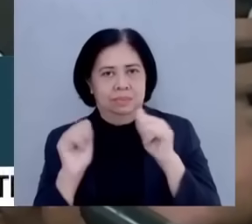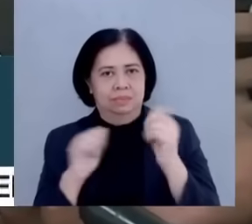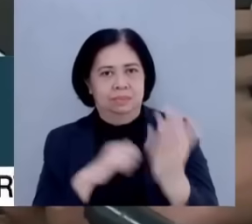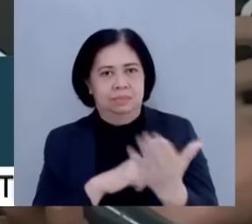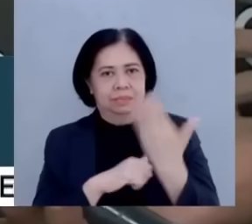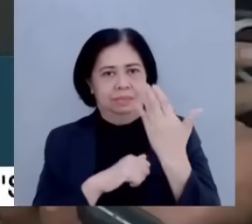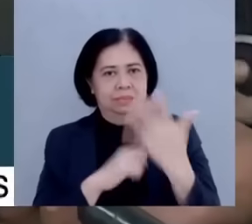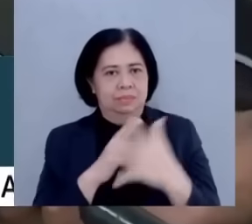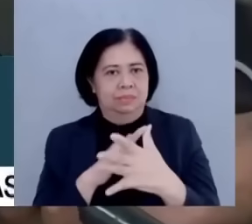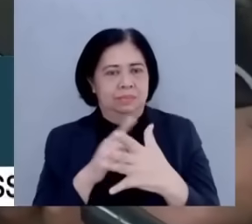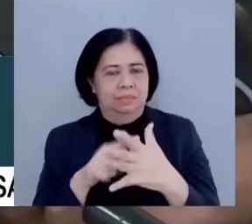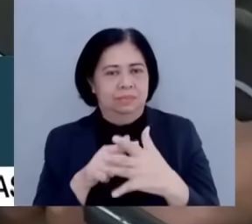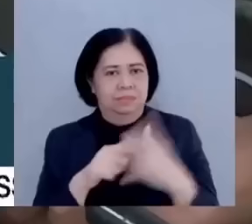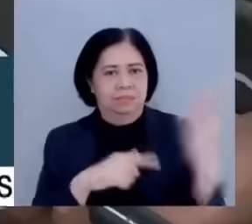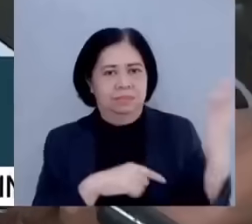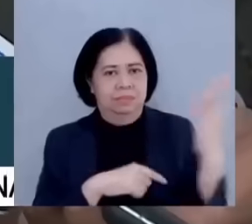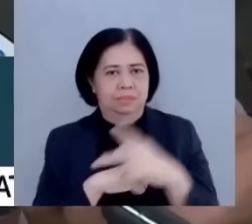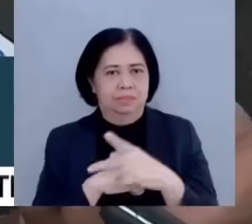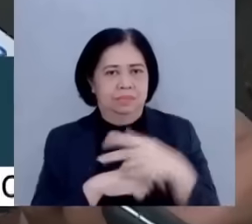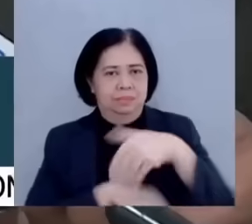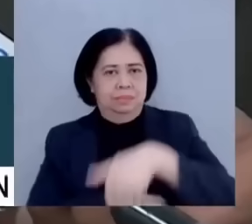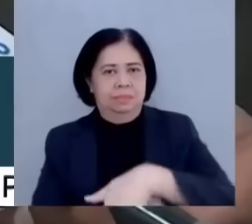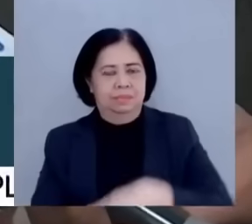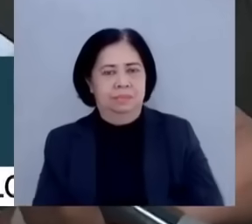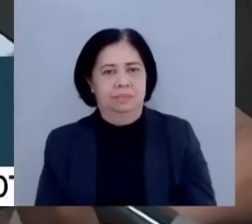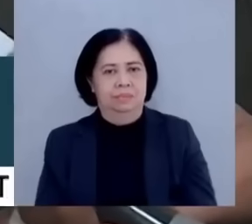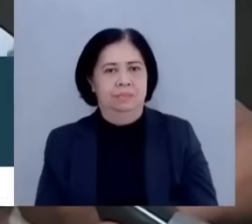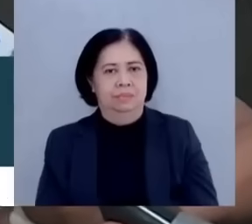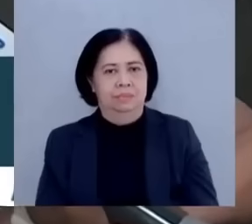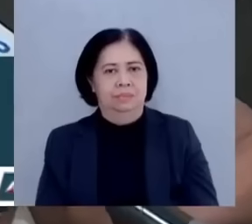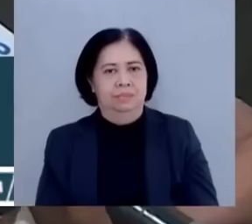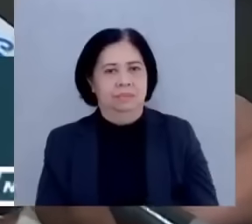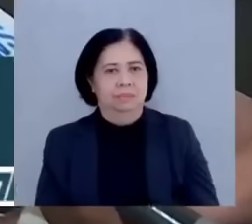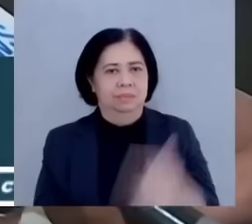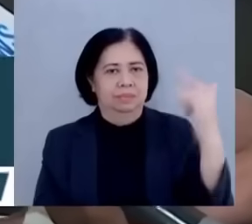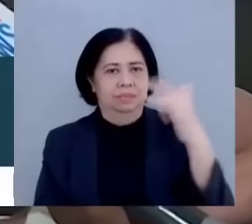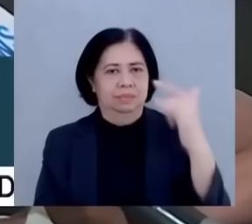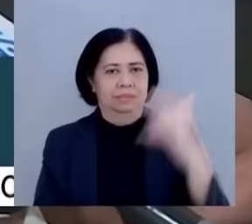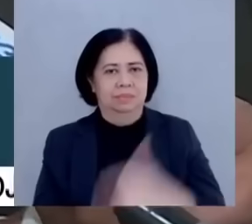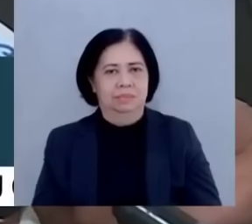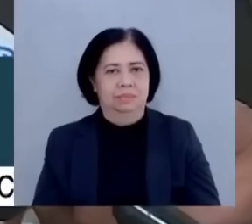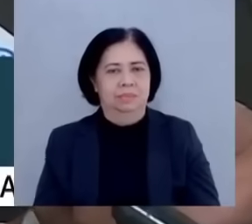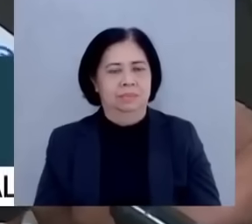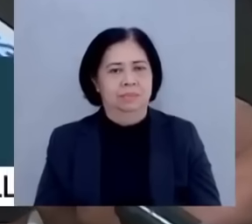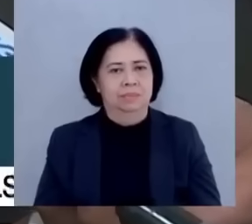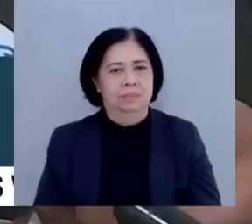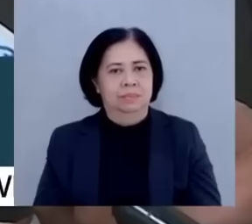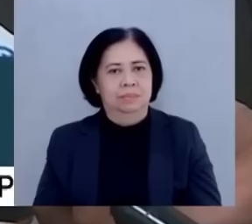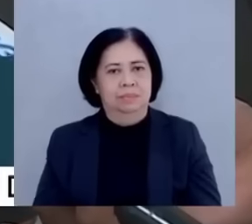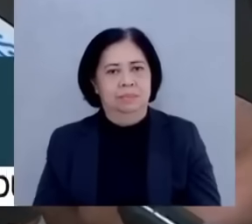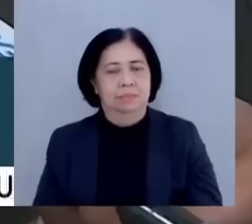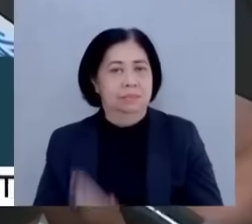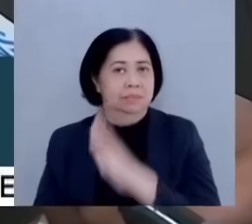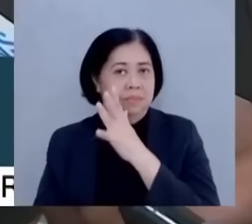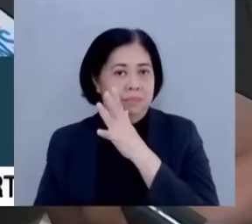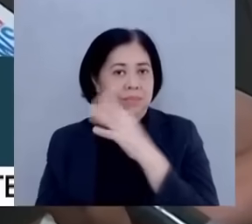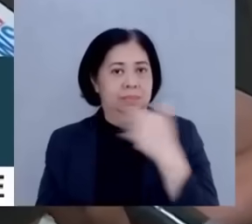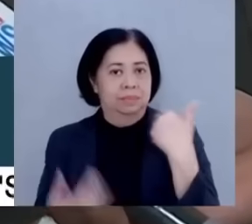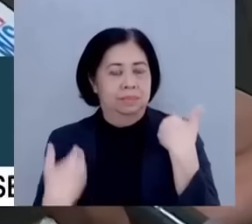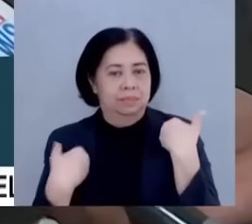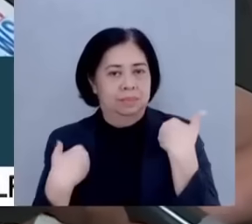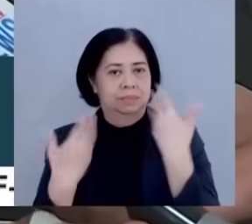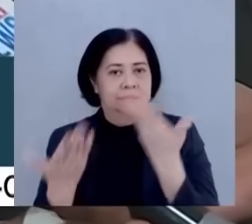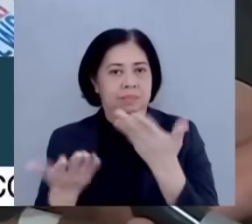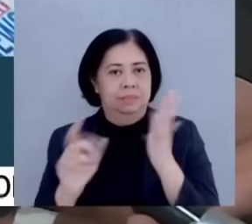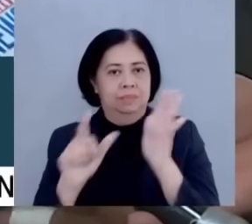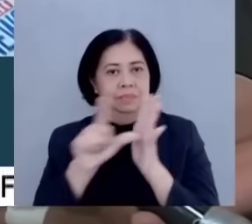And then, balik ako sa gabi. My flights naman. Nandiyan mama niya. Tsaka nandiyan yung lawyers